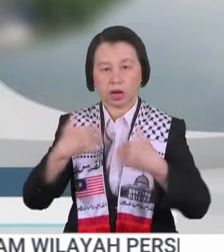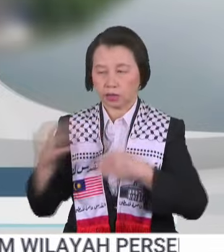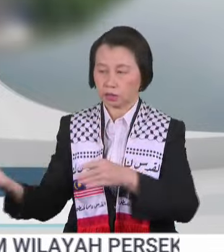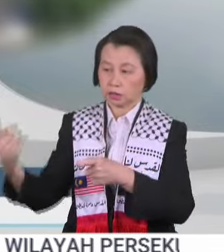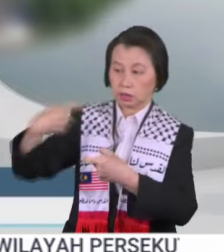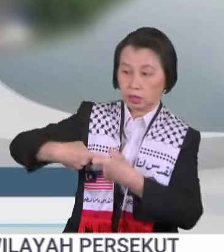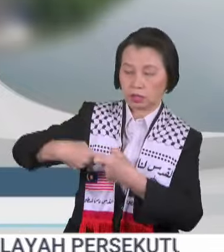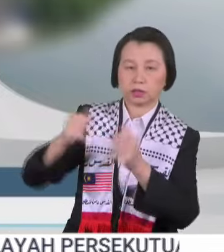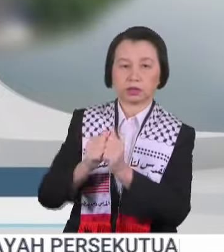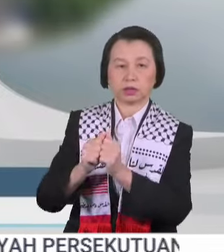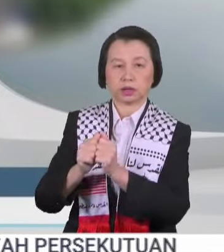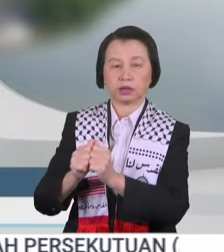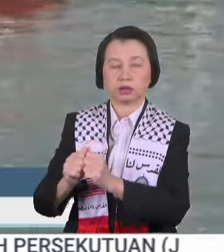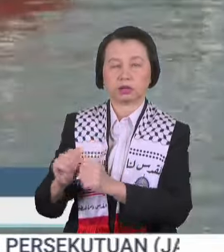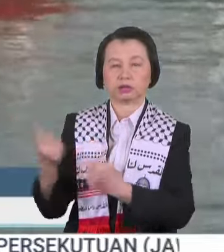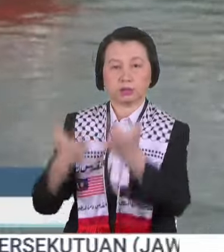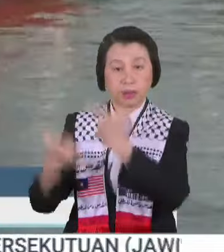industri berkenaan.